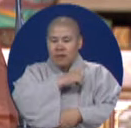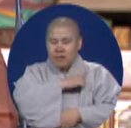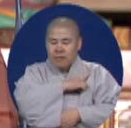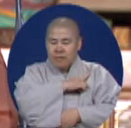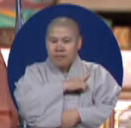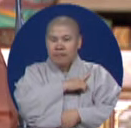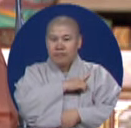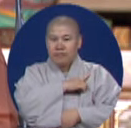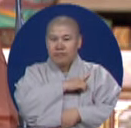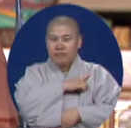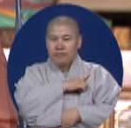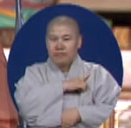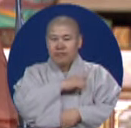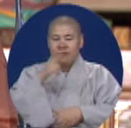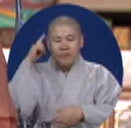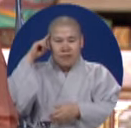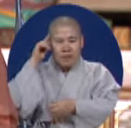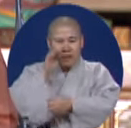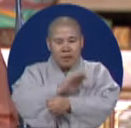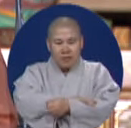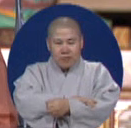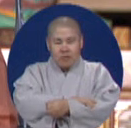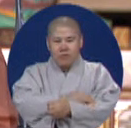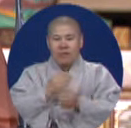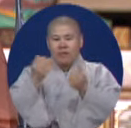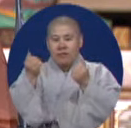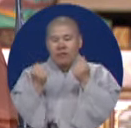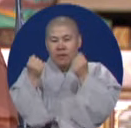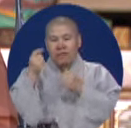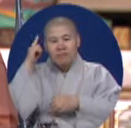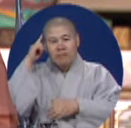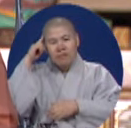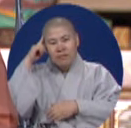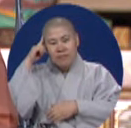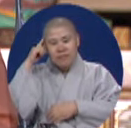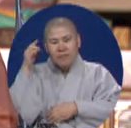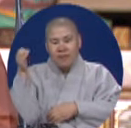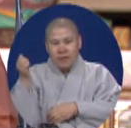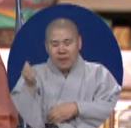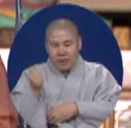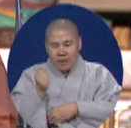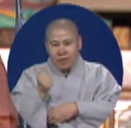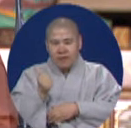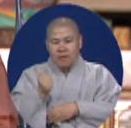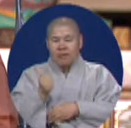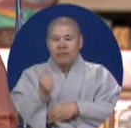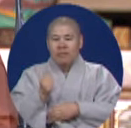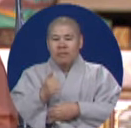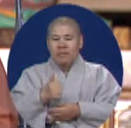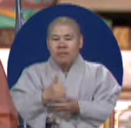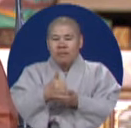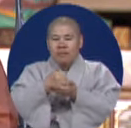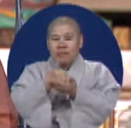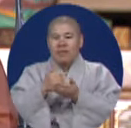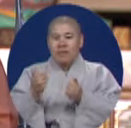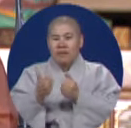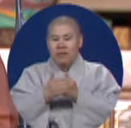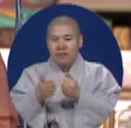가장 지혜롭고 건강한 정신을 가지신 분들이거든요.